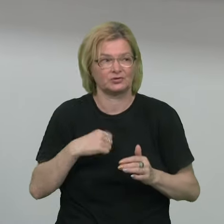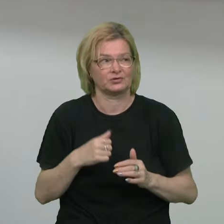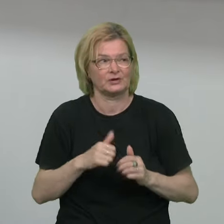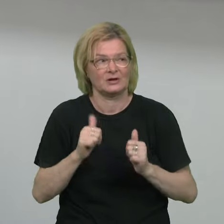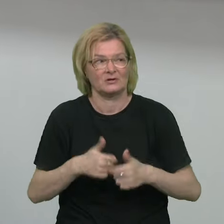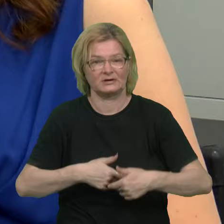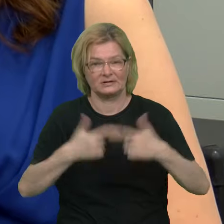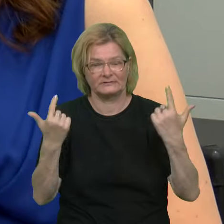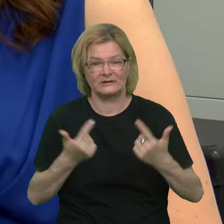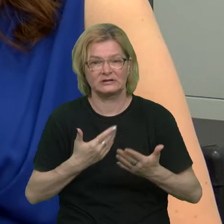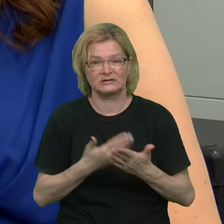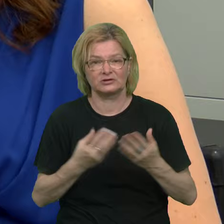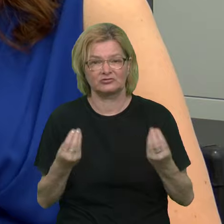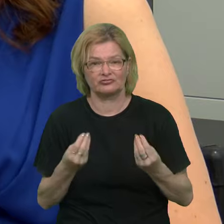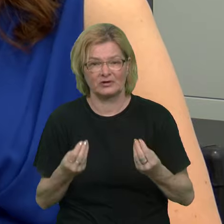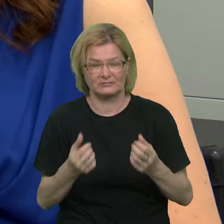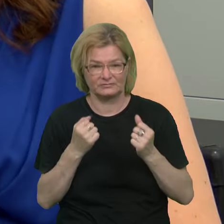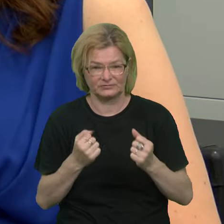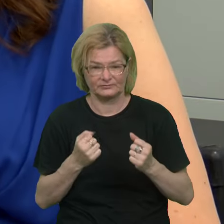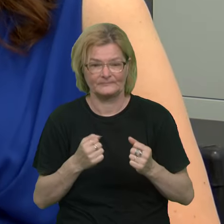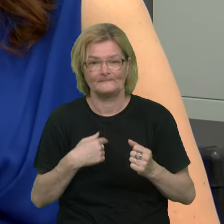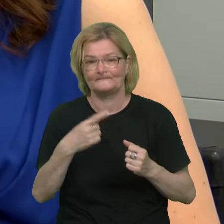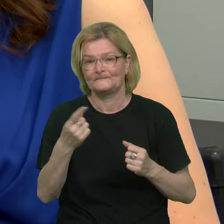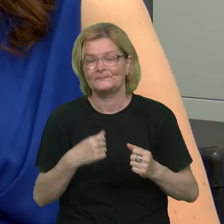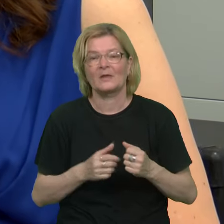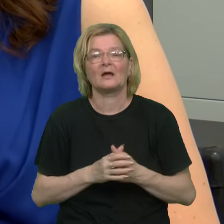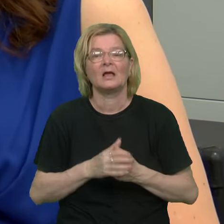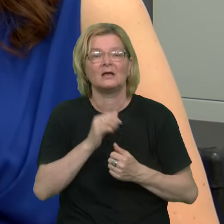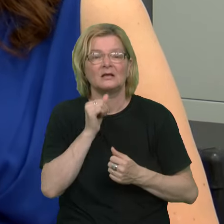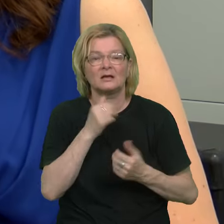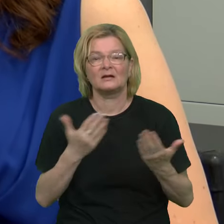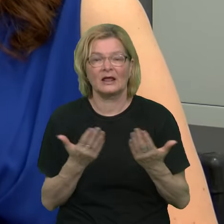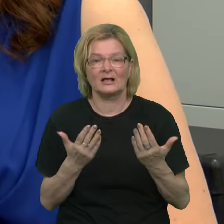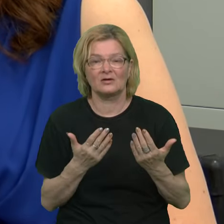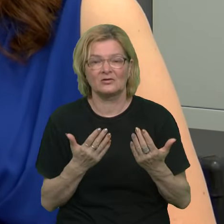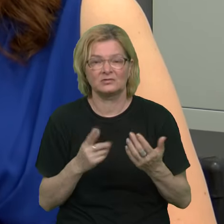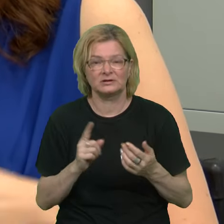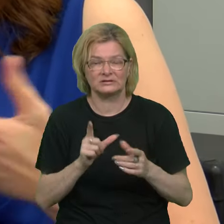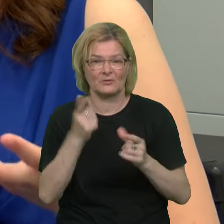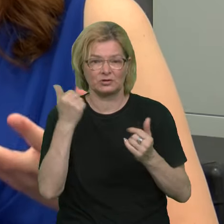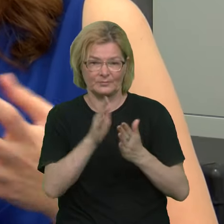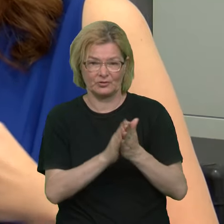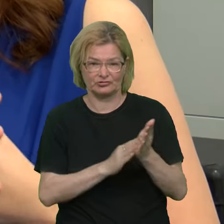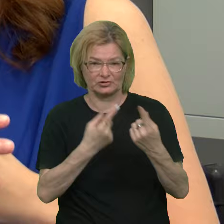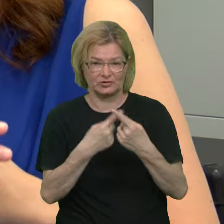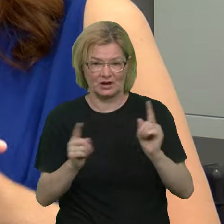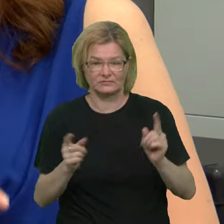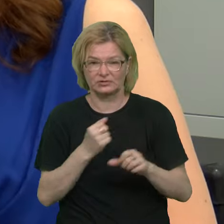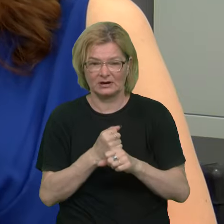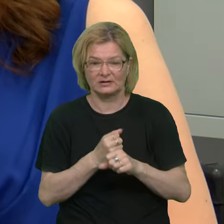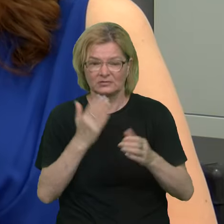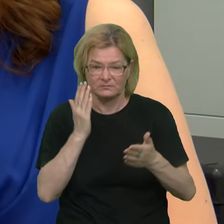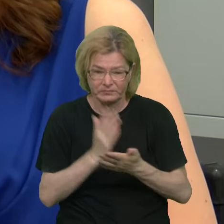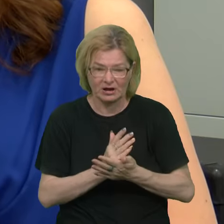proteklu godinu? Pa da, jako je svjesna zato što stvarno otvoreno s njom razgovaram o svemu i nekako nisam od početka